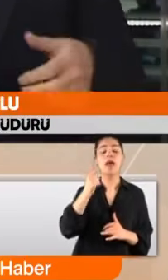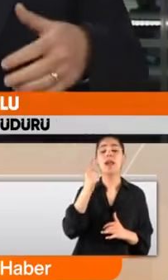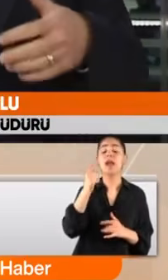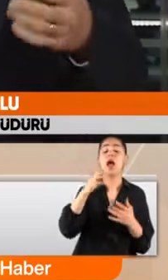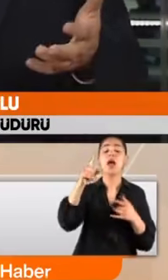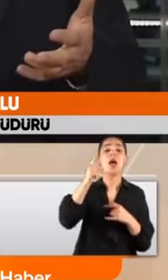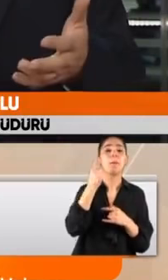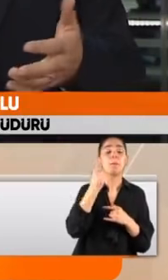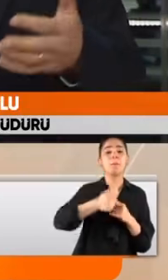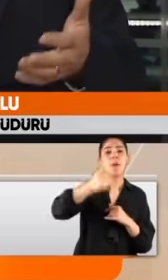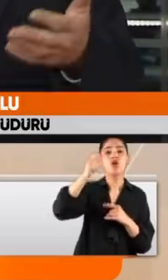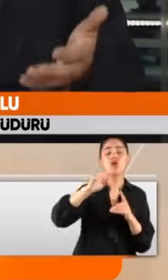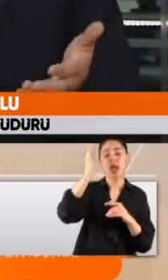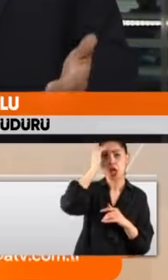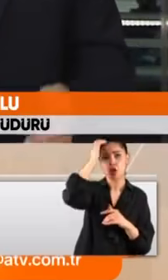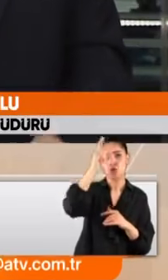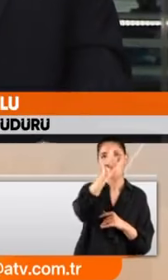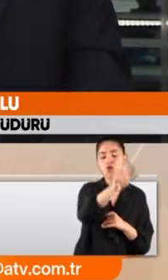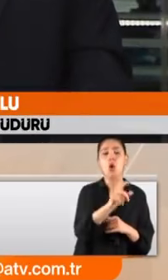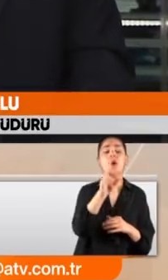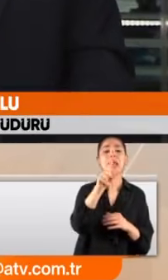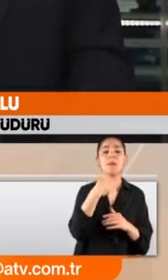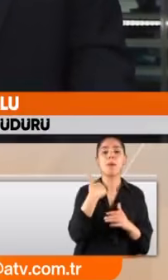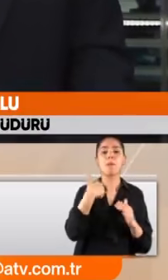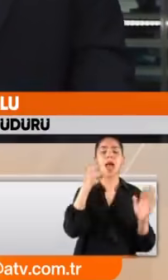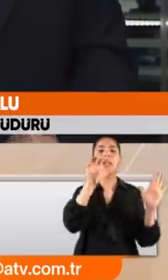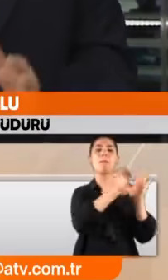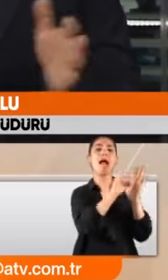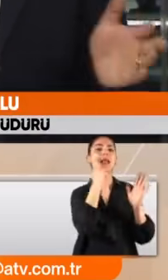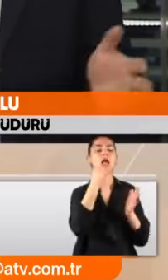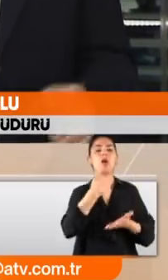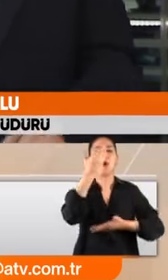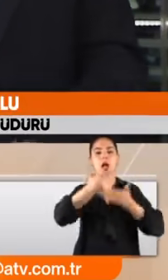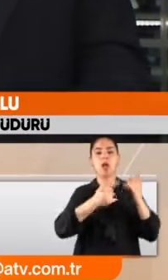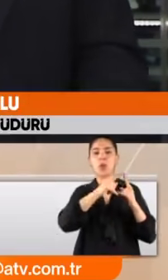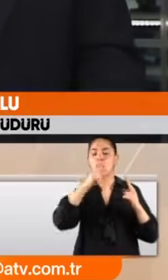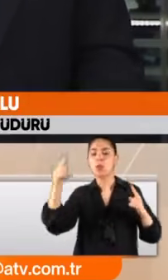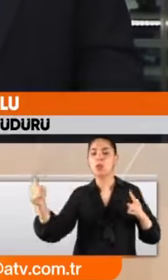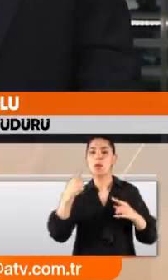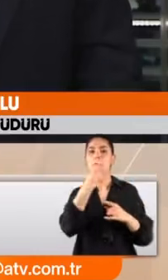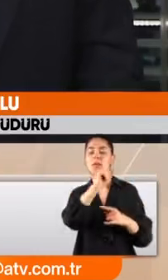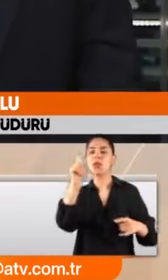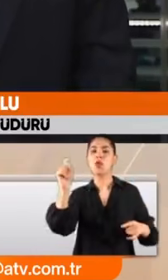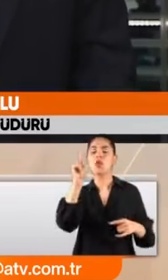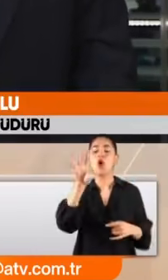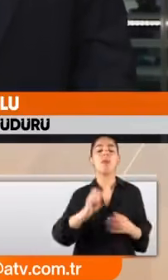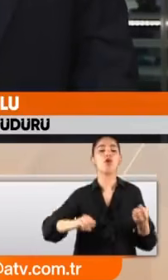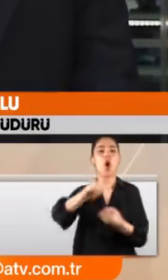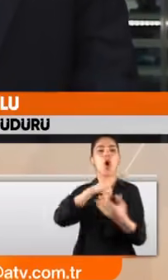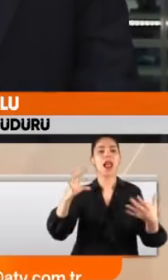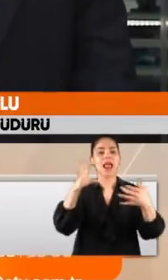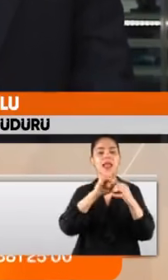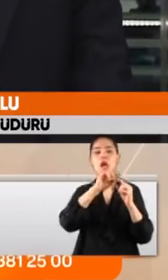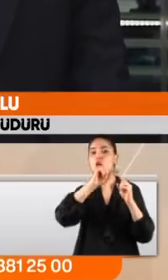de öyle belgesiz bilgisiz konuşmuyorum dedi. Belgelerle konuşuyorum dedi. Uzunca bir süre 1915 olaylarıyla ilgili